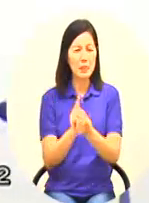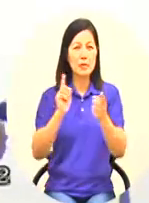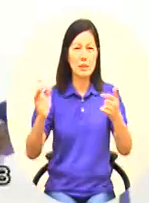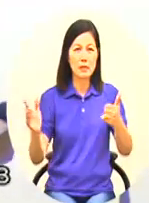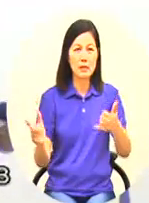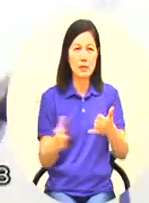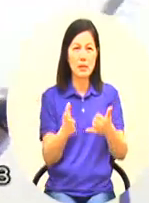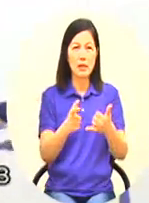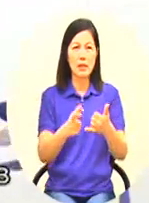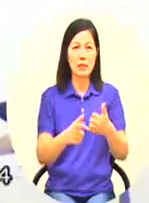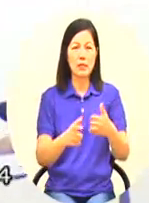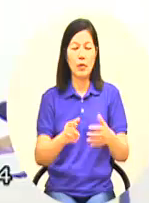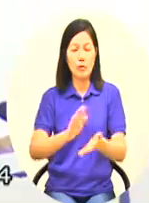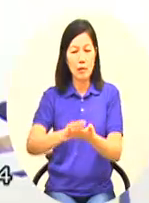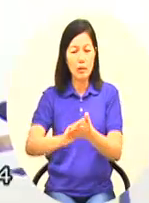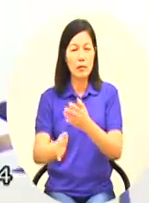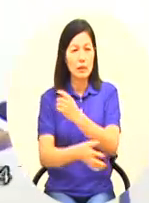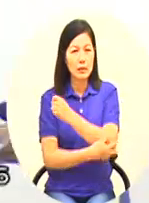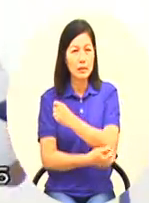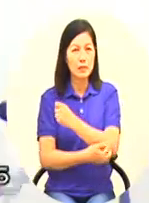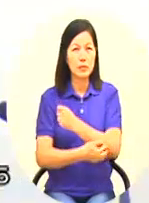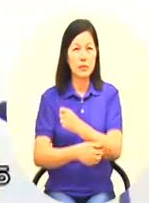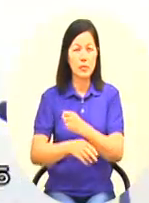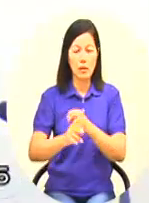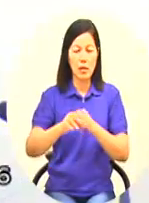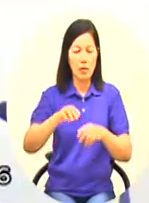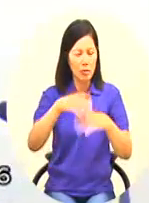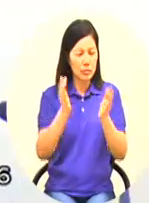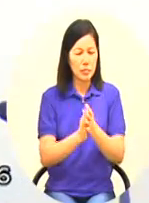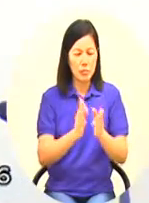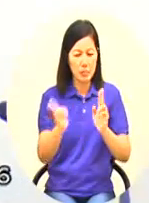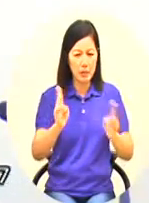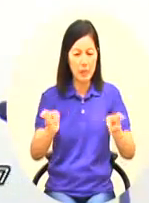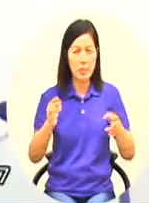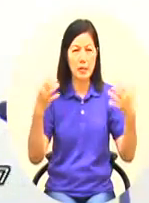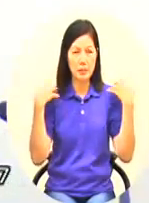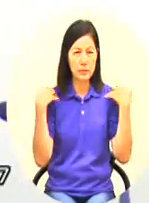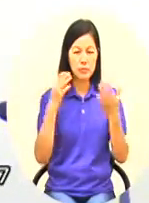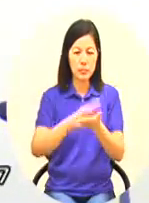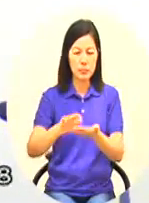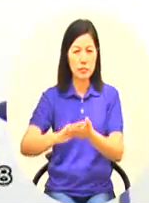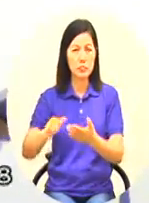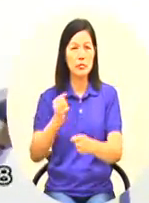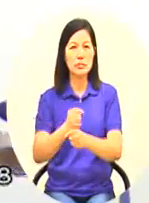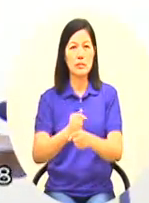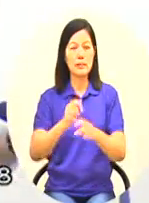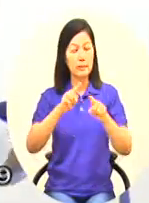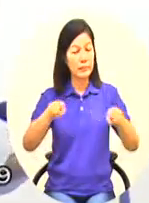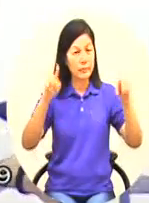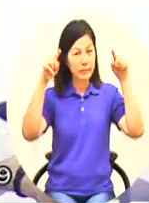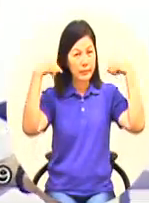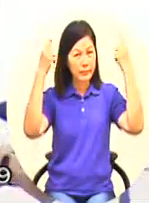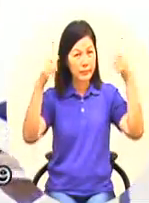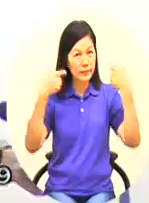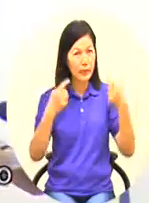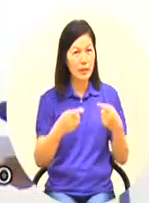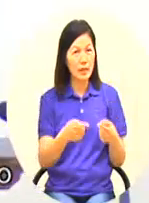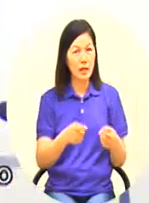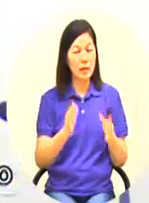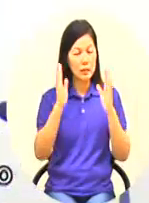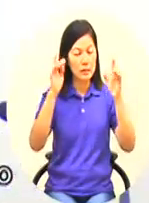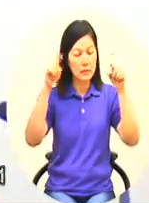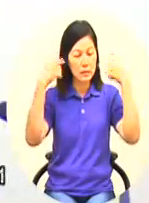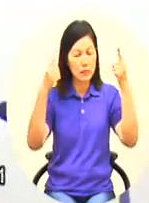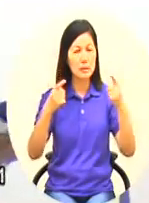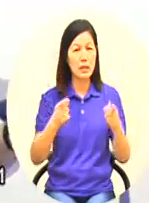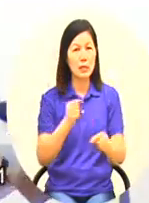洁人员全部都动员来这样的做台风后的一个清洁工作，那平常的一个我们正常营运